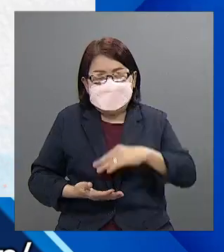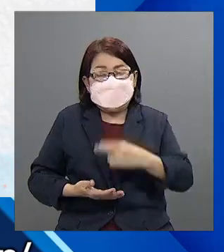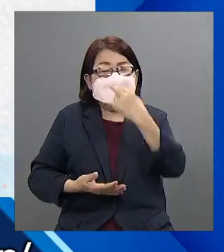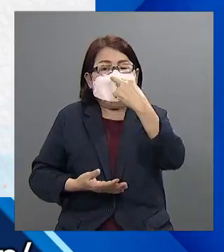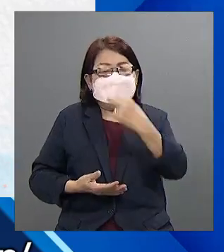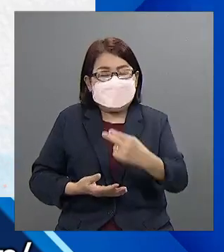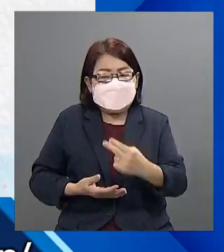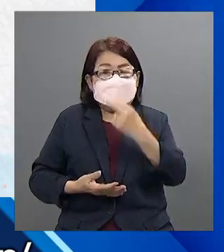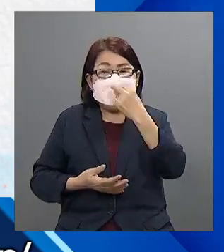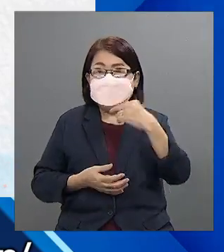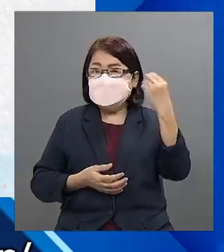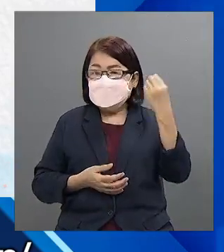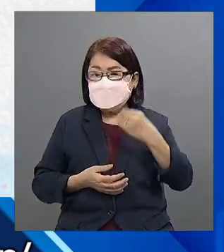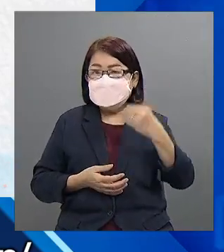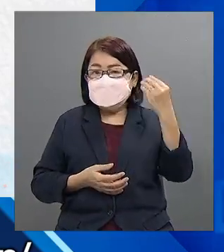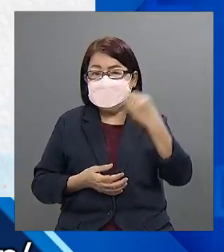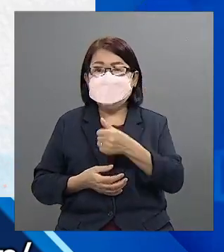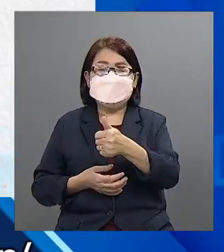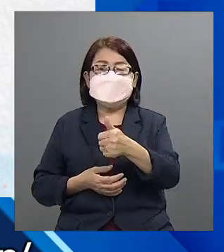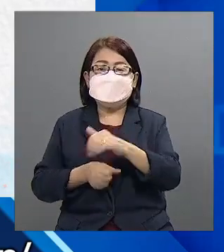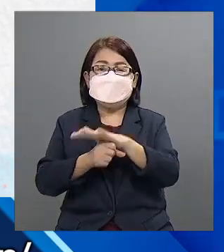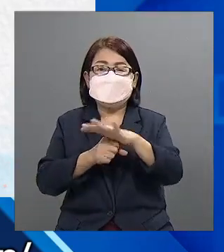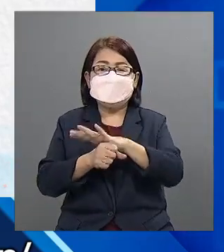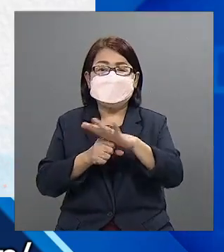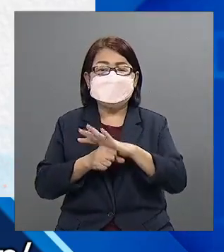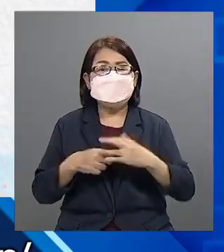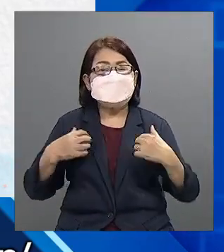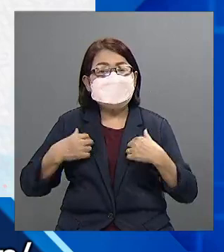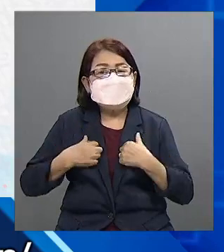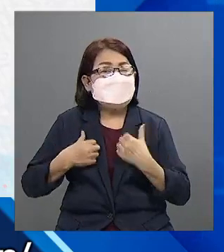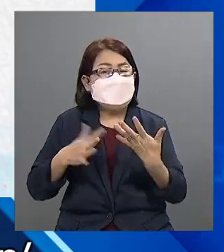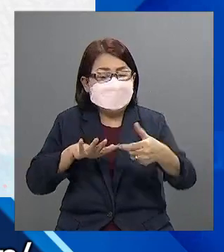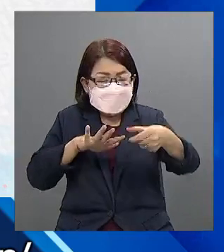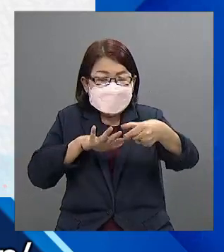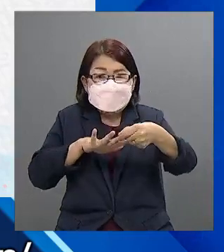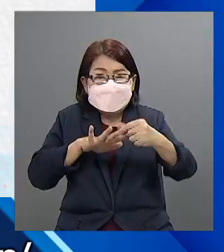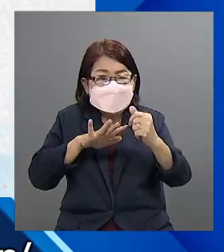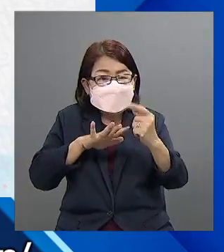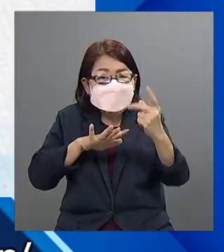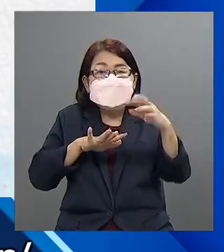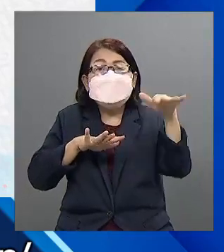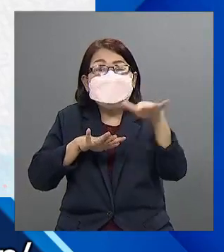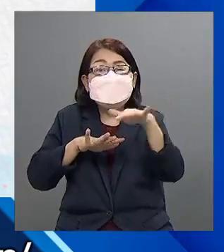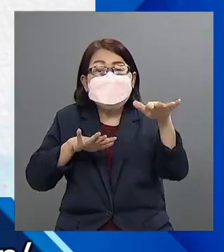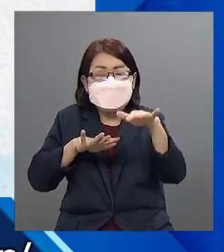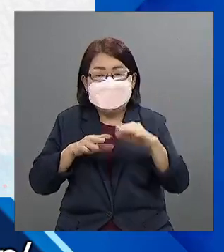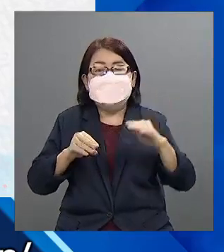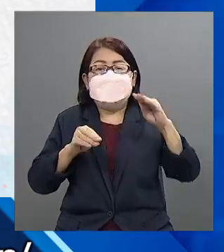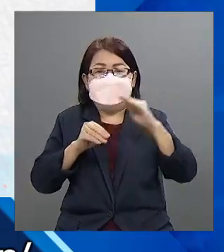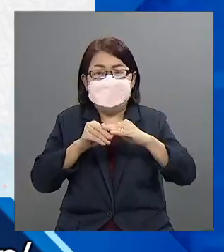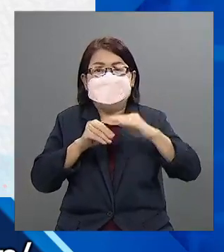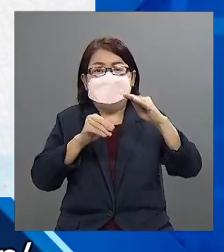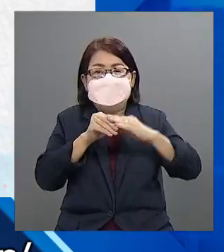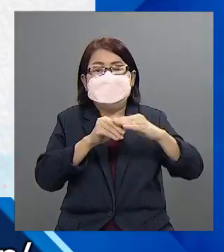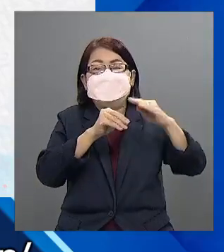ำไม่เหนื่อยเกินไปค่าออกซิเจนไม่ตกเราก็จะทำหนักขึ้นจนเข้าสู่ระดับการฝึกที่เป็น